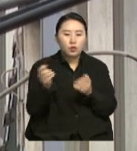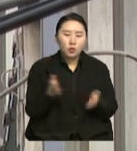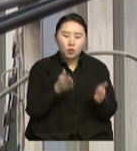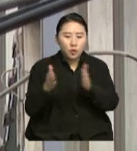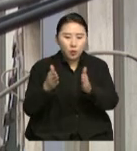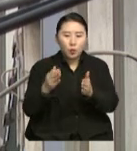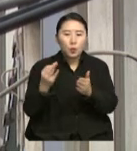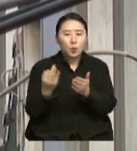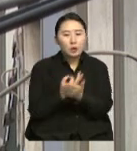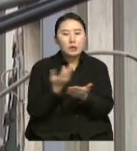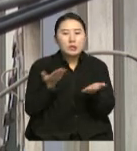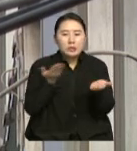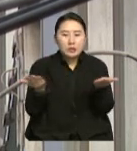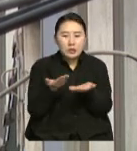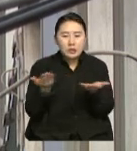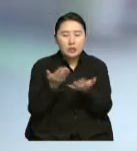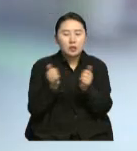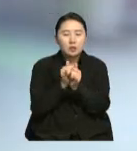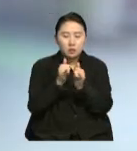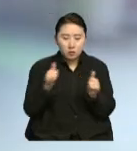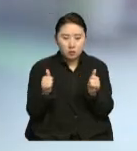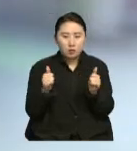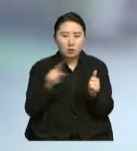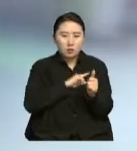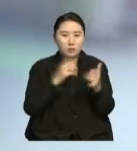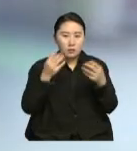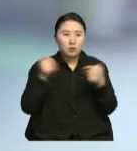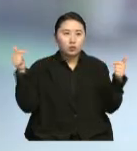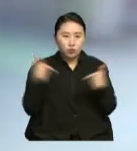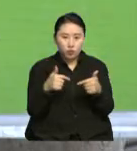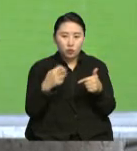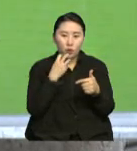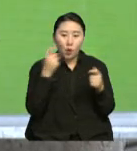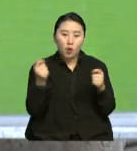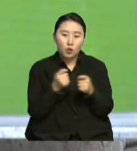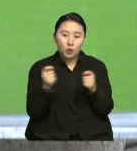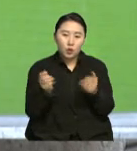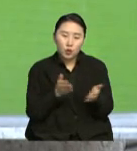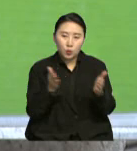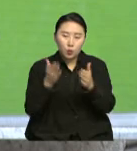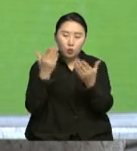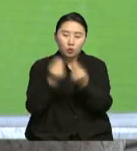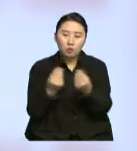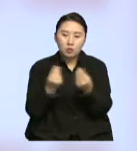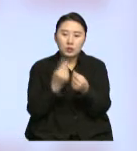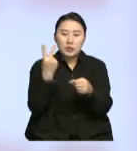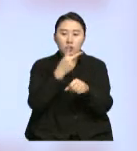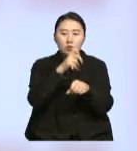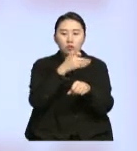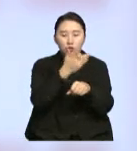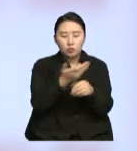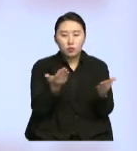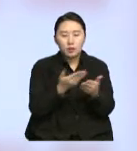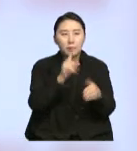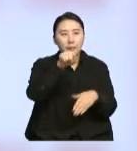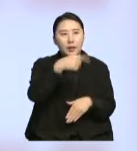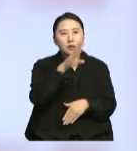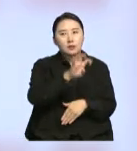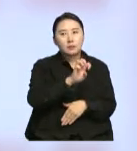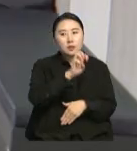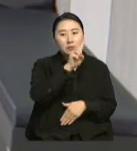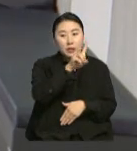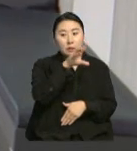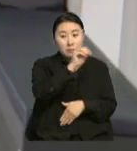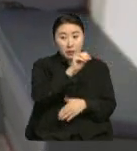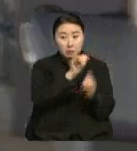수가 가장 많이 준 것으로 나타났습니다. 특히 경기도의 경우 2019년 자영업자 수가 131만